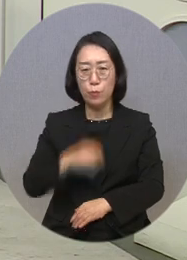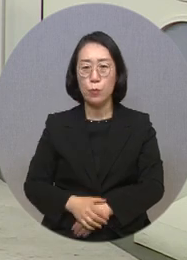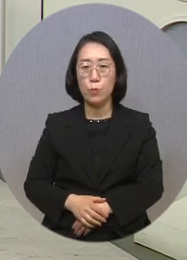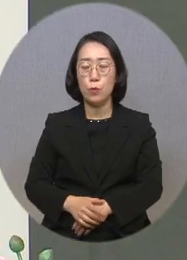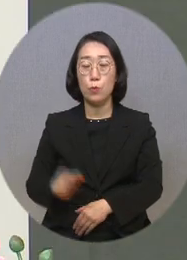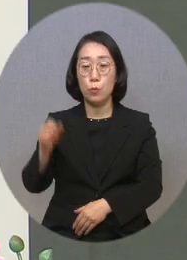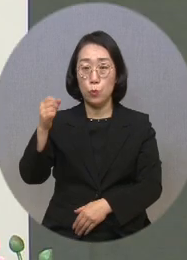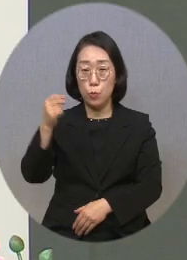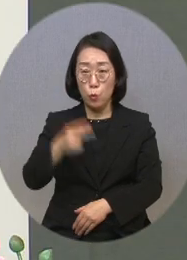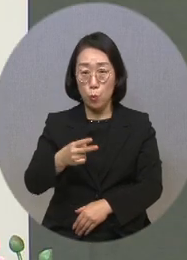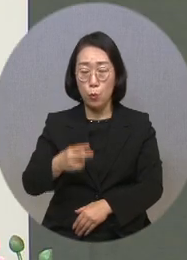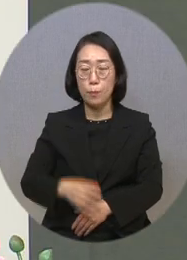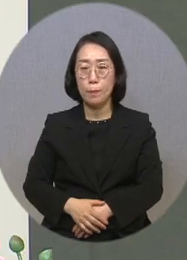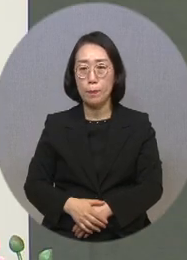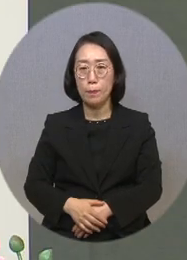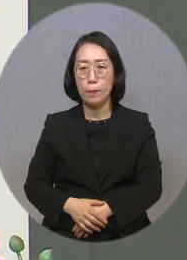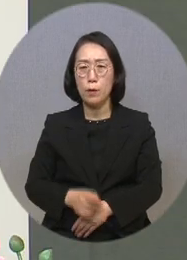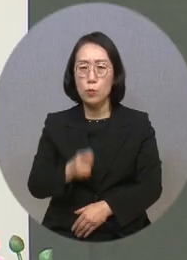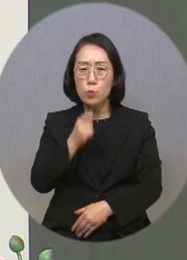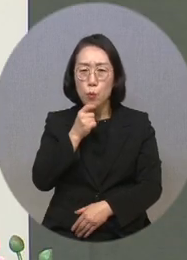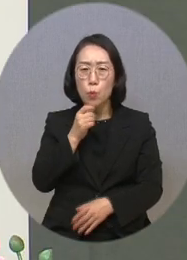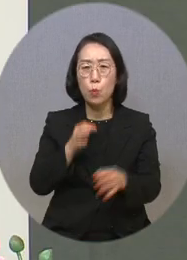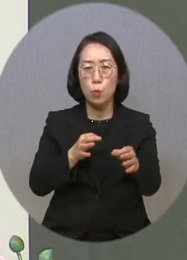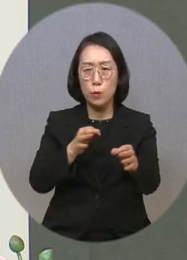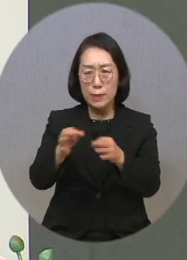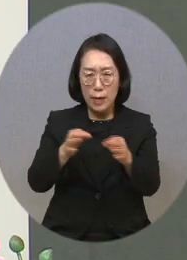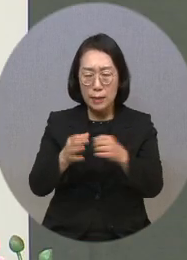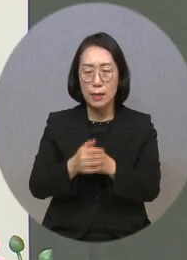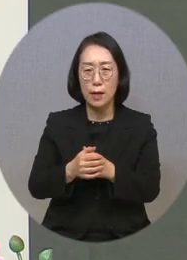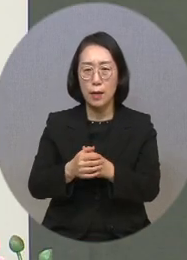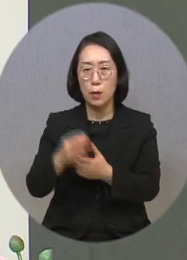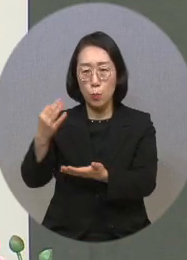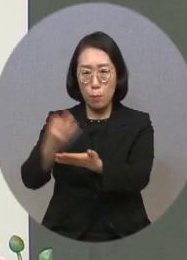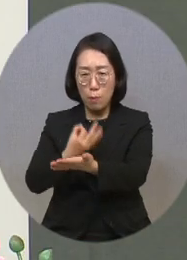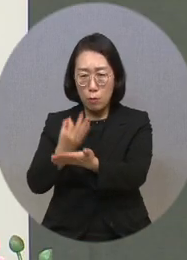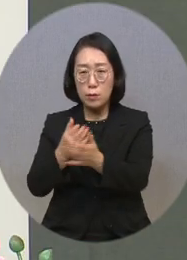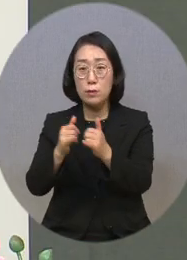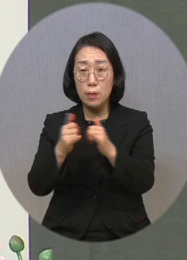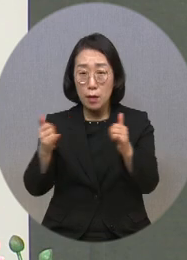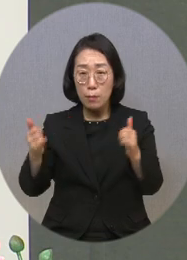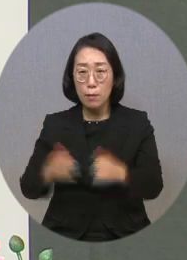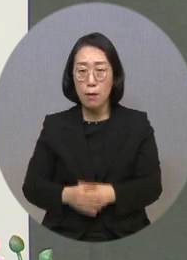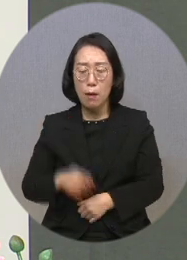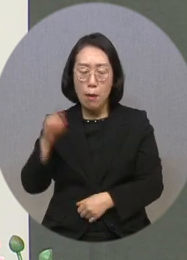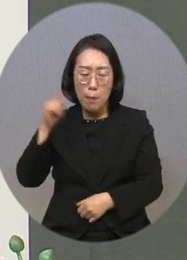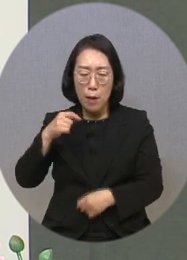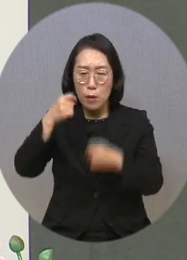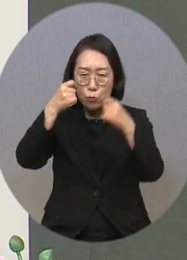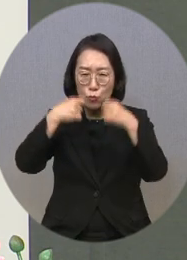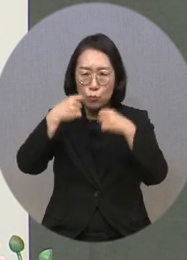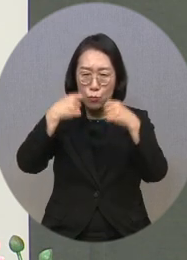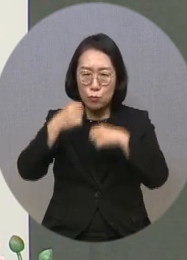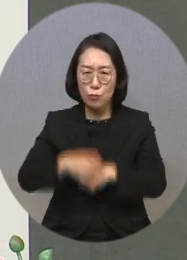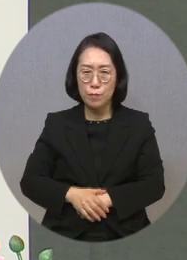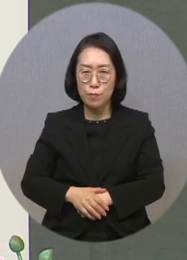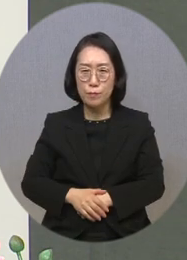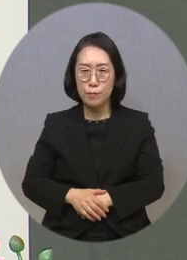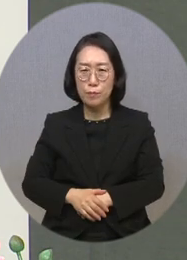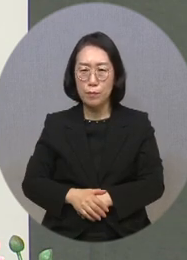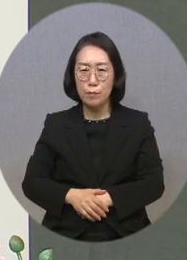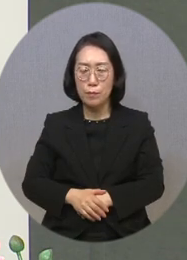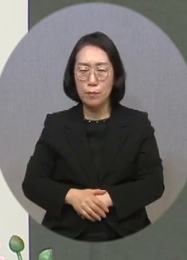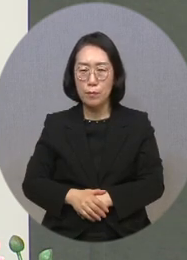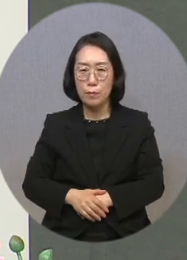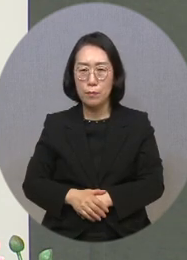아니라 지금 소상공인들은 참 매일같이 눈물을 머금고 문을 열어야 할